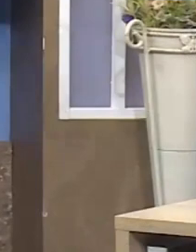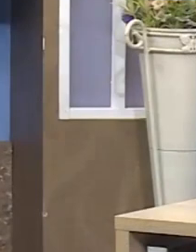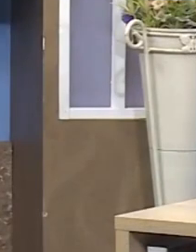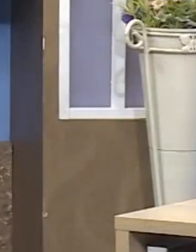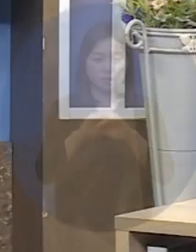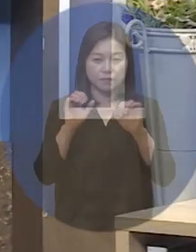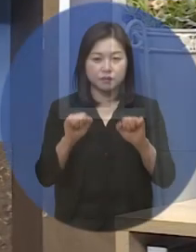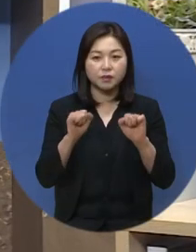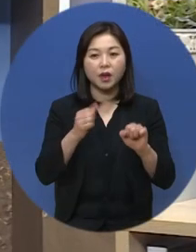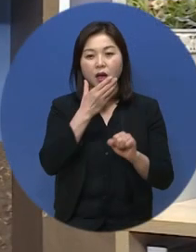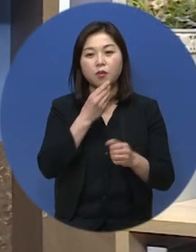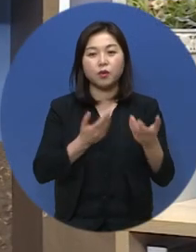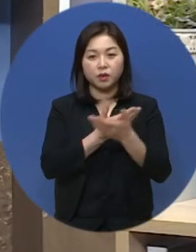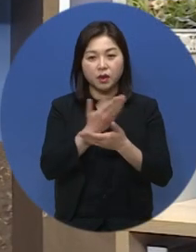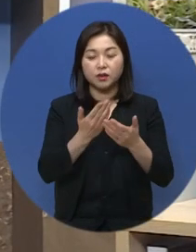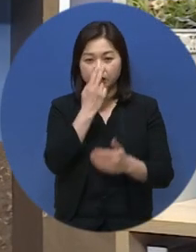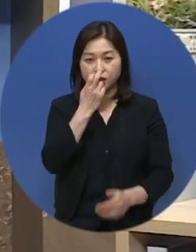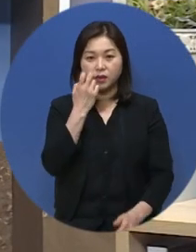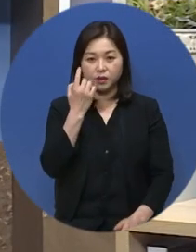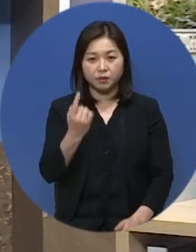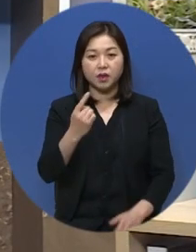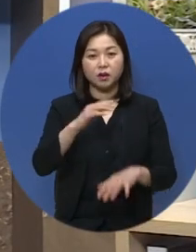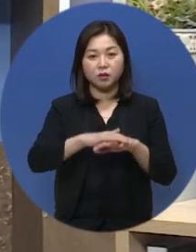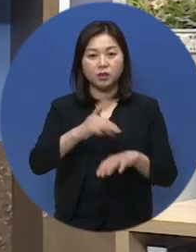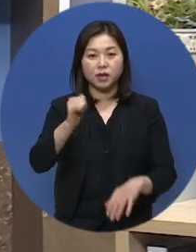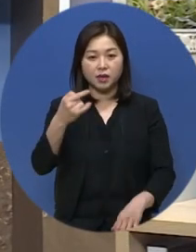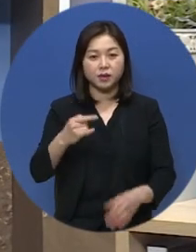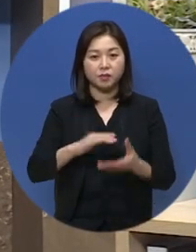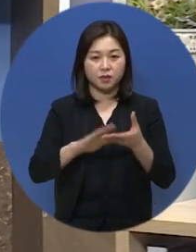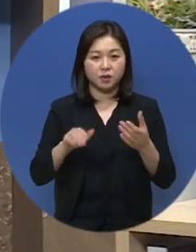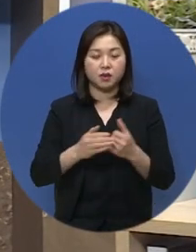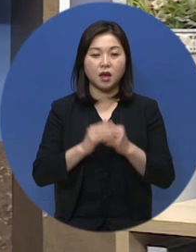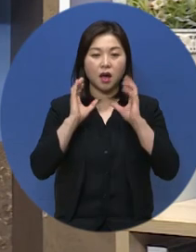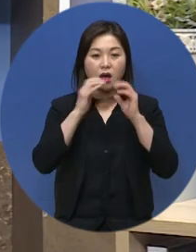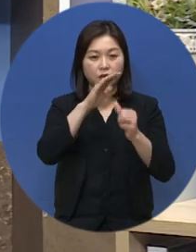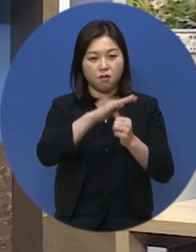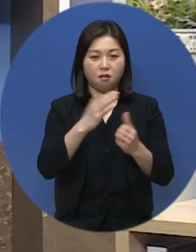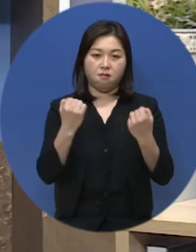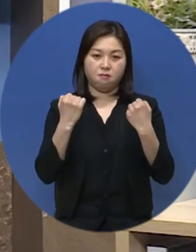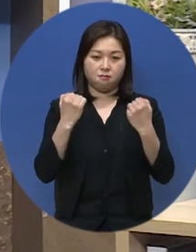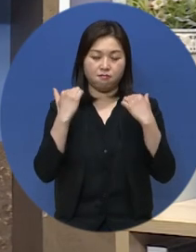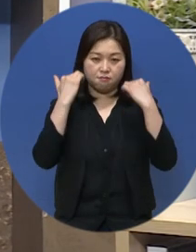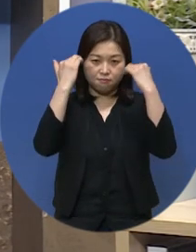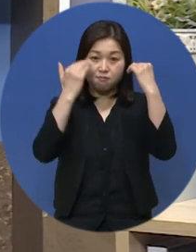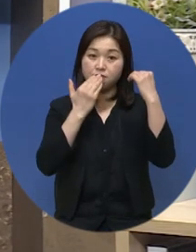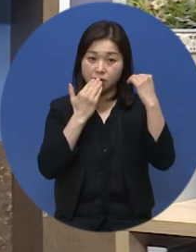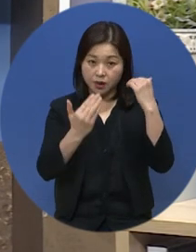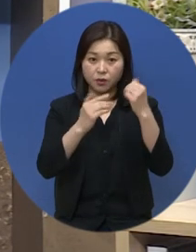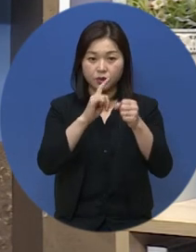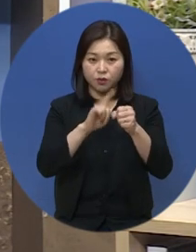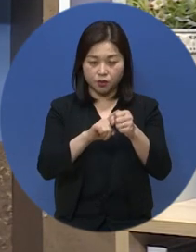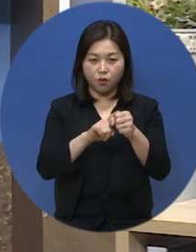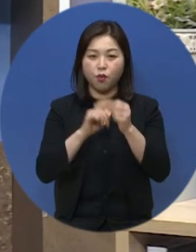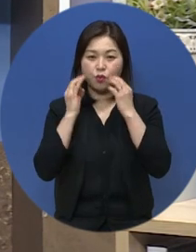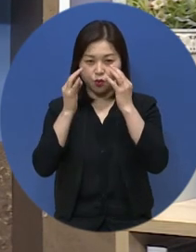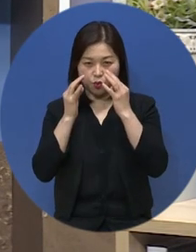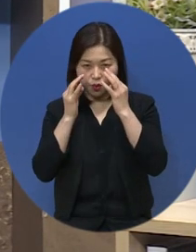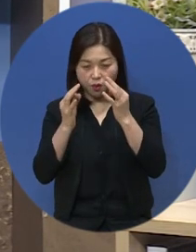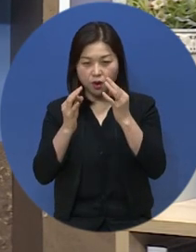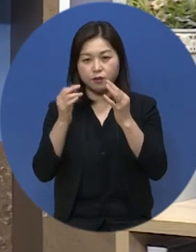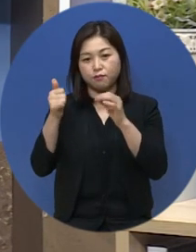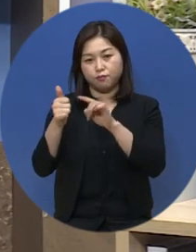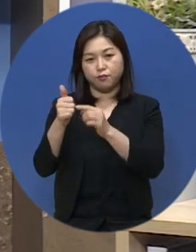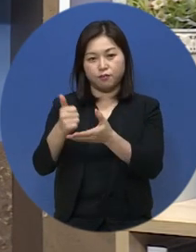안녕하세요. 행복여름지킴이의 손자희입니다. 오늘은 아동이 건강하게 성장할 수 있도록 앞장서서 노력하는 분을 모셨습니다.